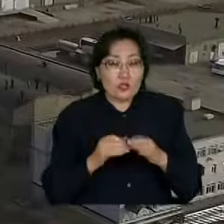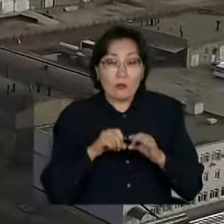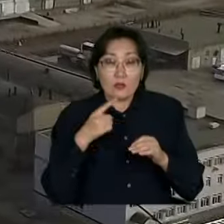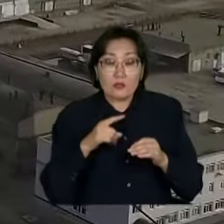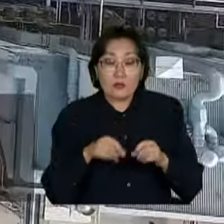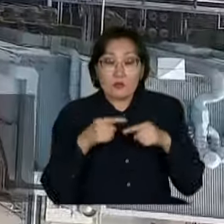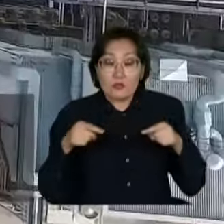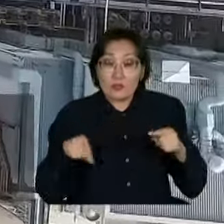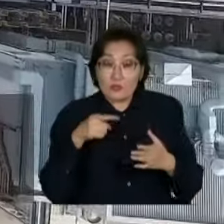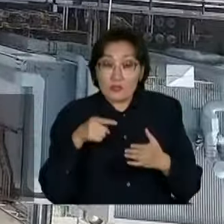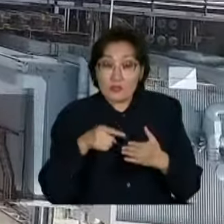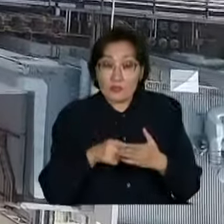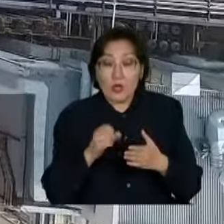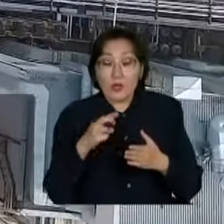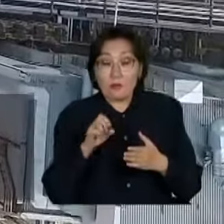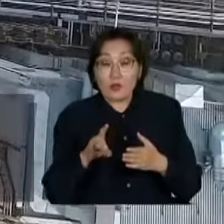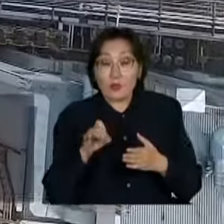Сан сауалға сарапшы Айбар Олжай пікір білдірді.